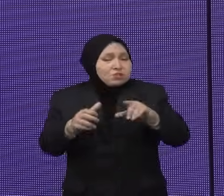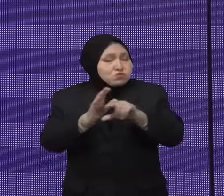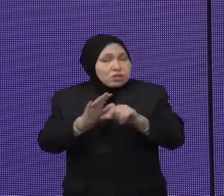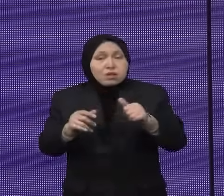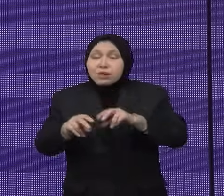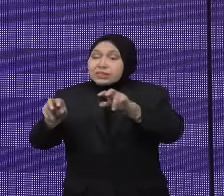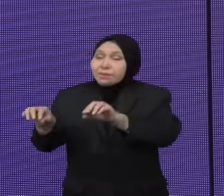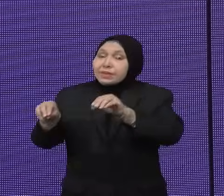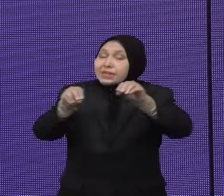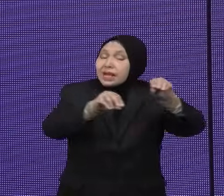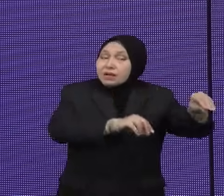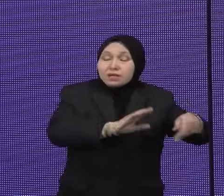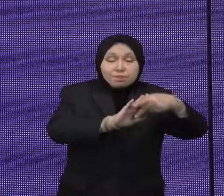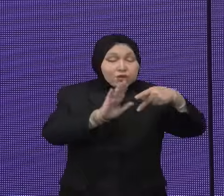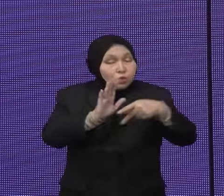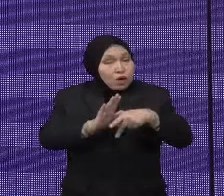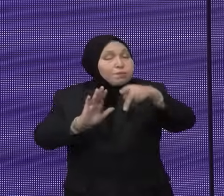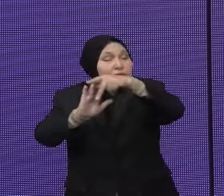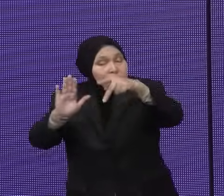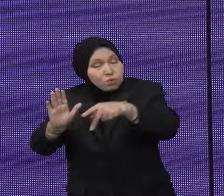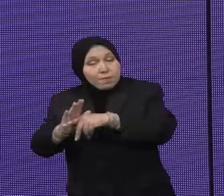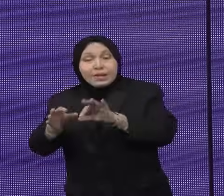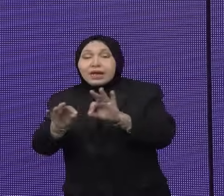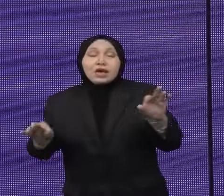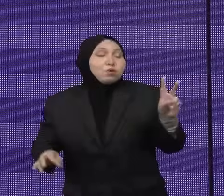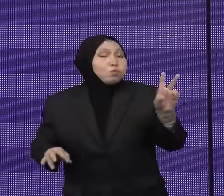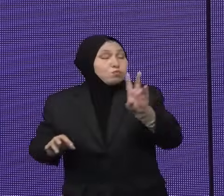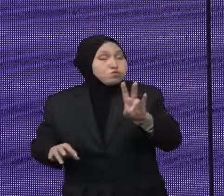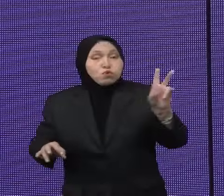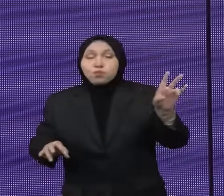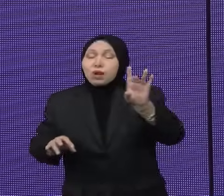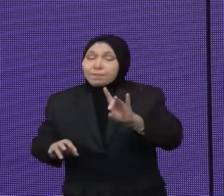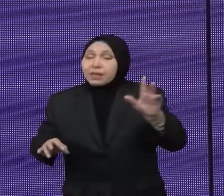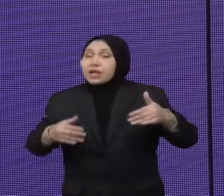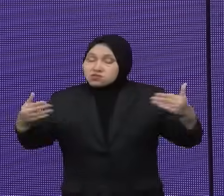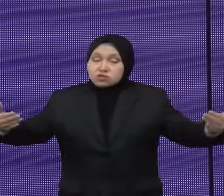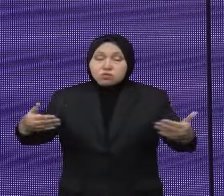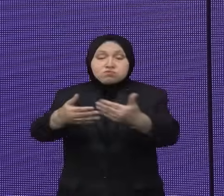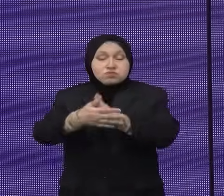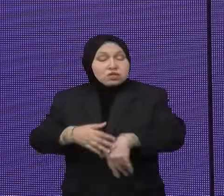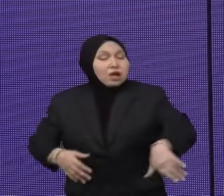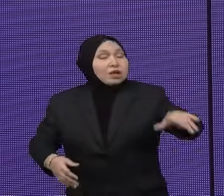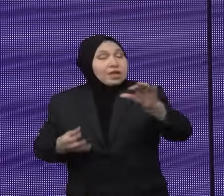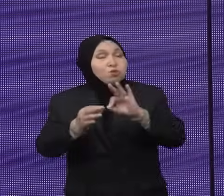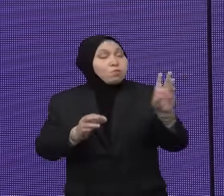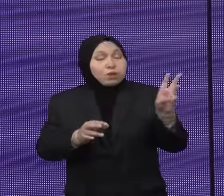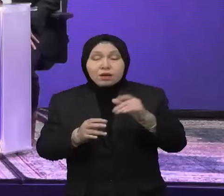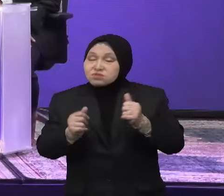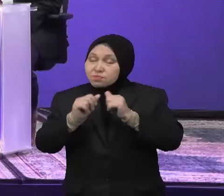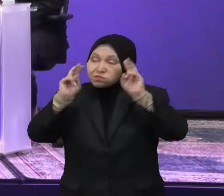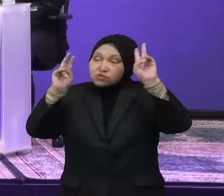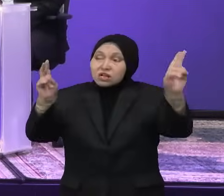kita berganjak lagi kepada peraturan demi peraturan pada ayat 27, 28 dan seterusnya. Ayat 26 bersama Al-Fadhil Ustaz